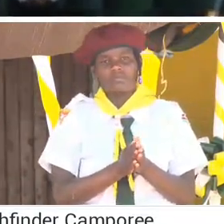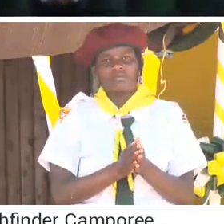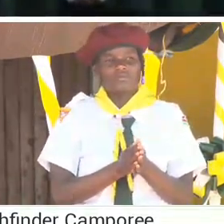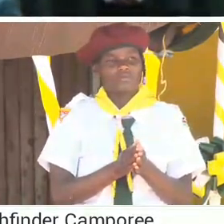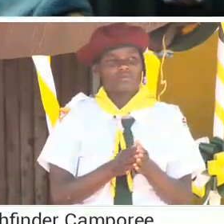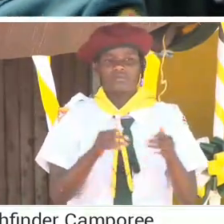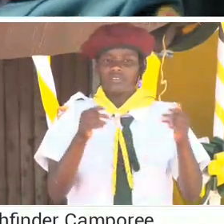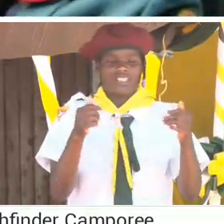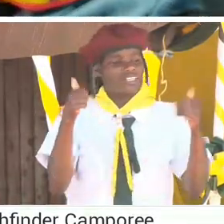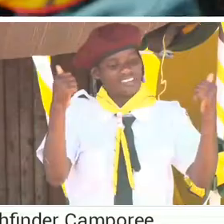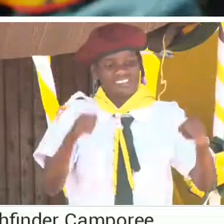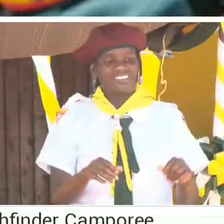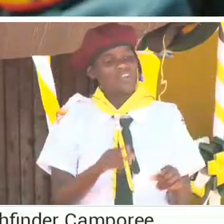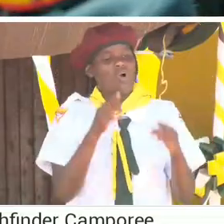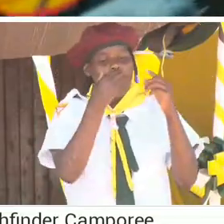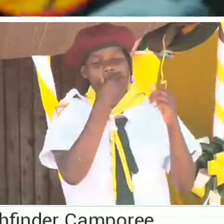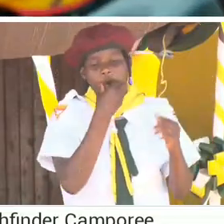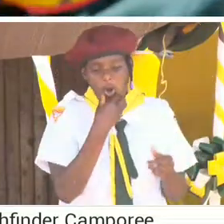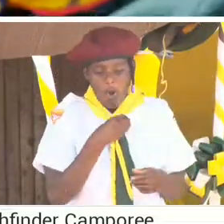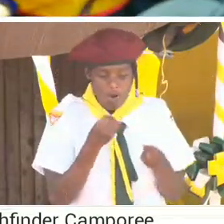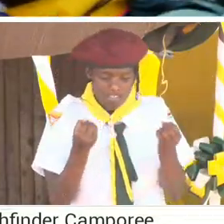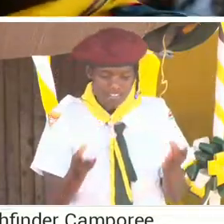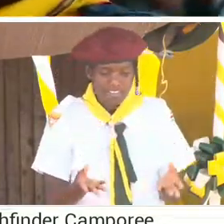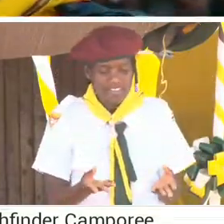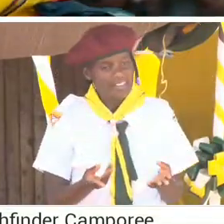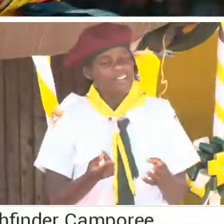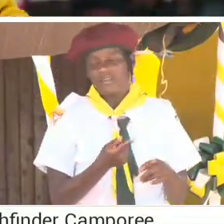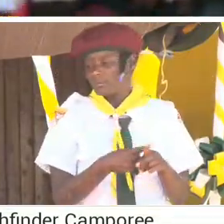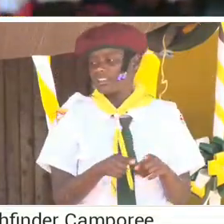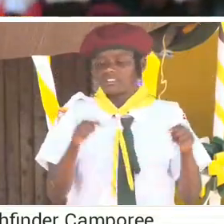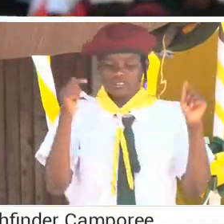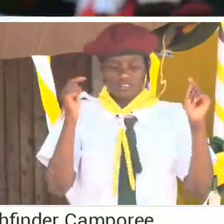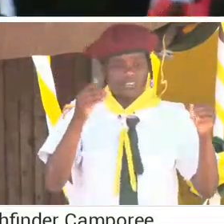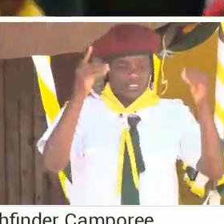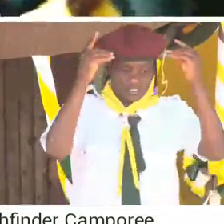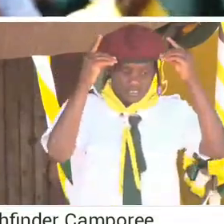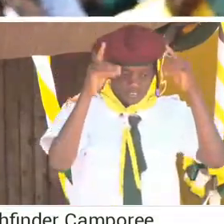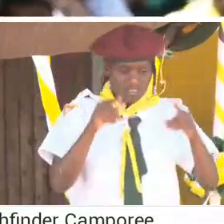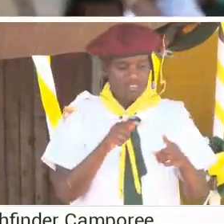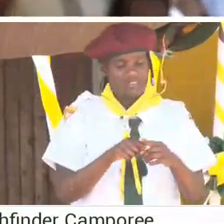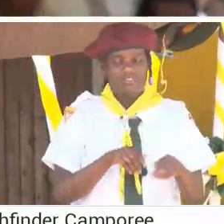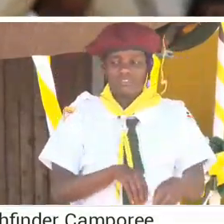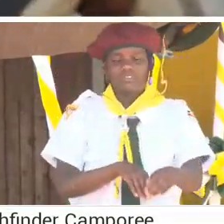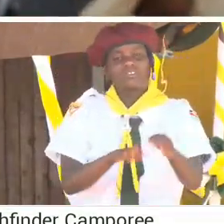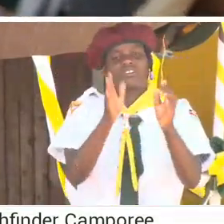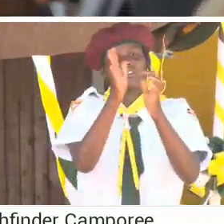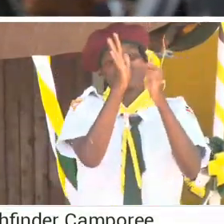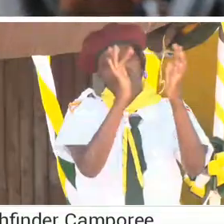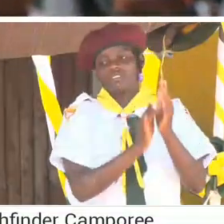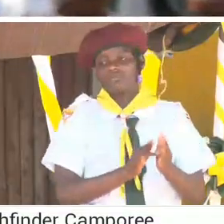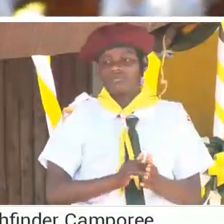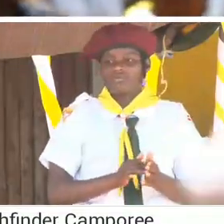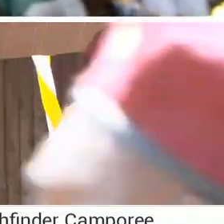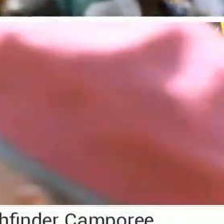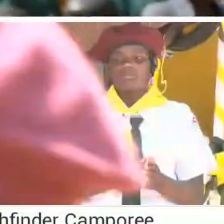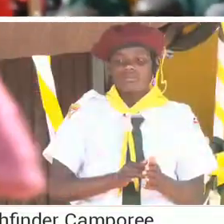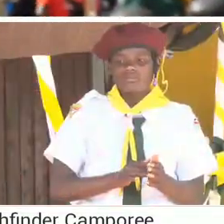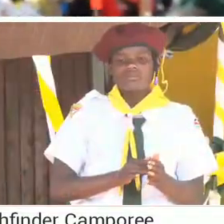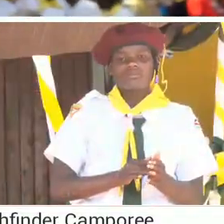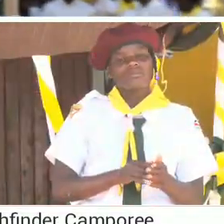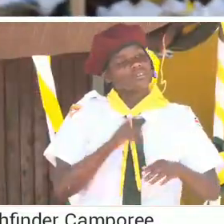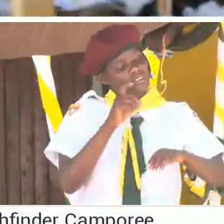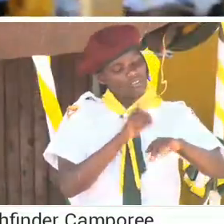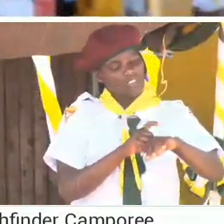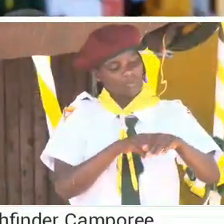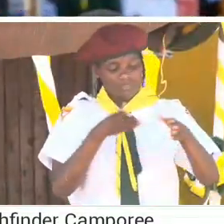Haijalishi una umri gani, wewe unataka kujitoa kwa Yesu, jitoe. Wakati wako ni sasa. Wakati wako ni